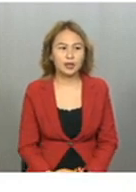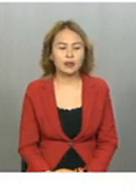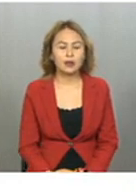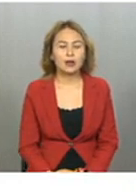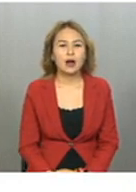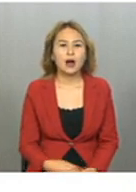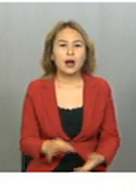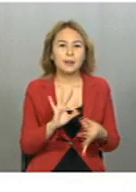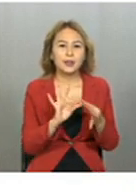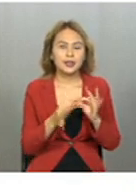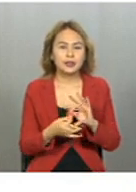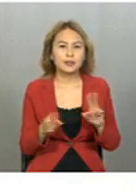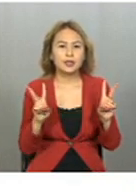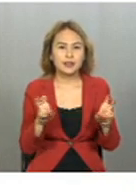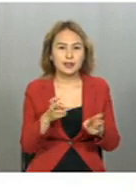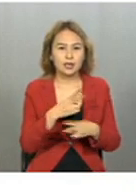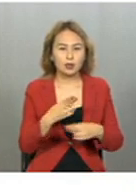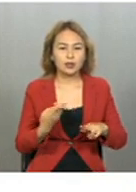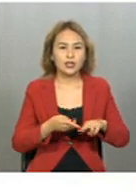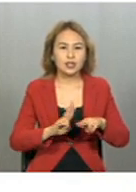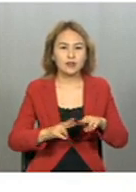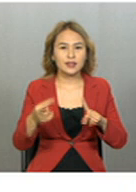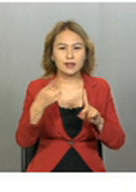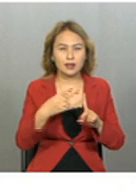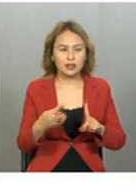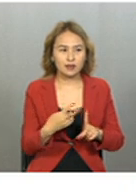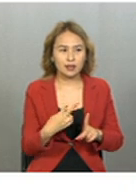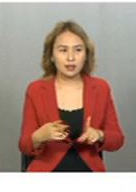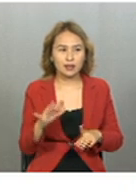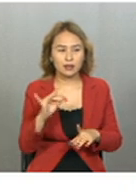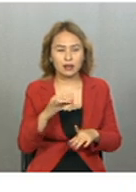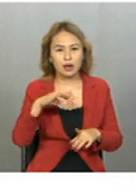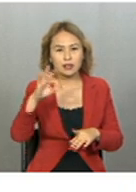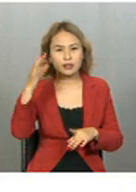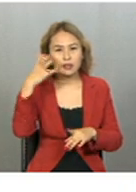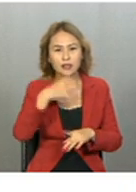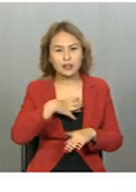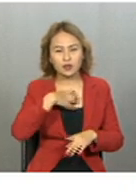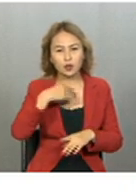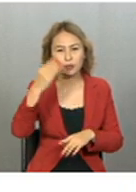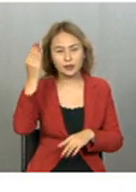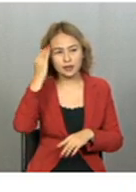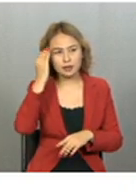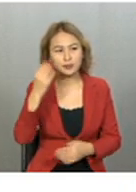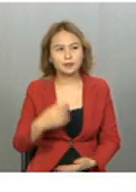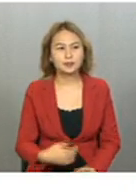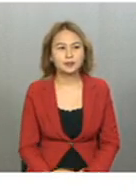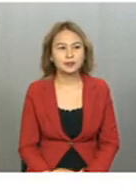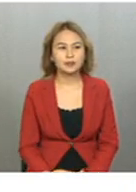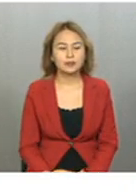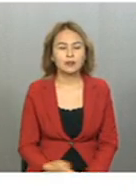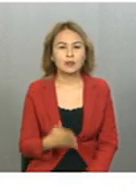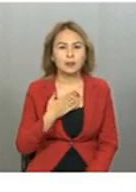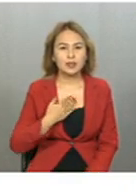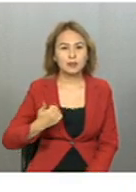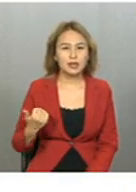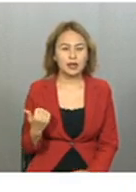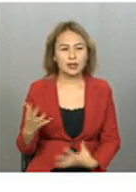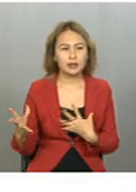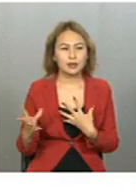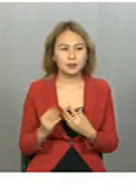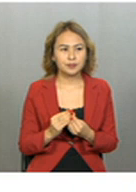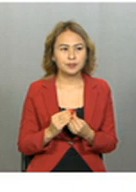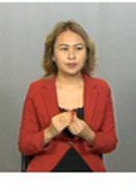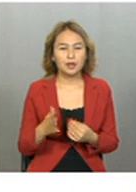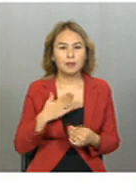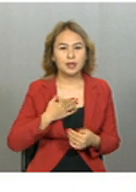Определим тему данного стихотворения и основную мысль. Мы с приятелем. Мы